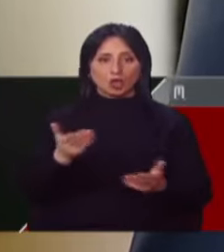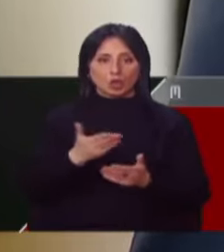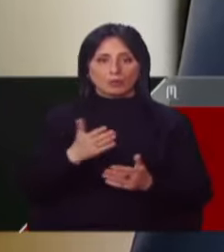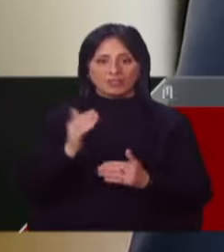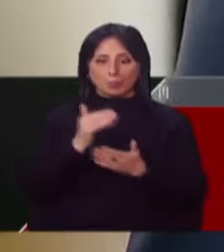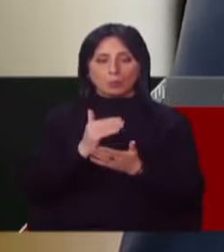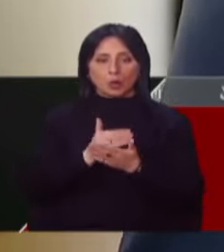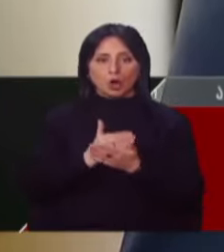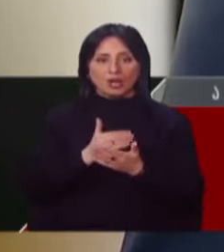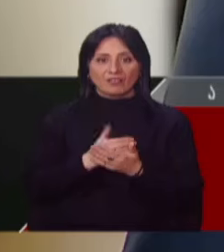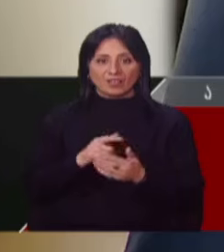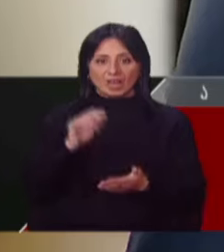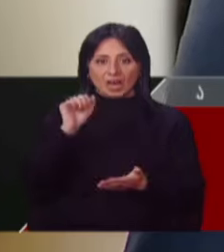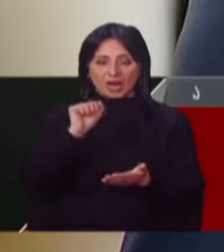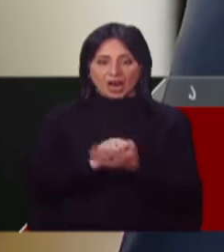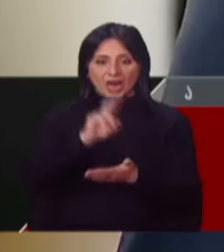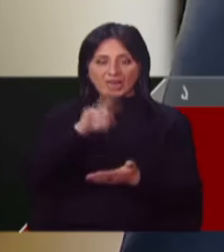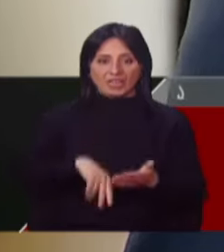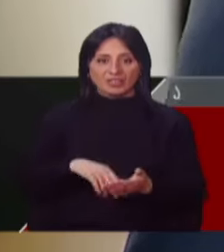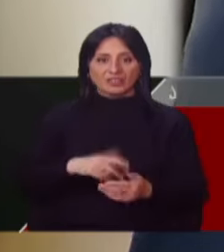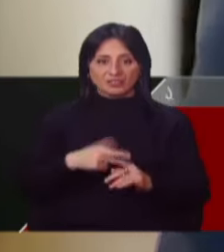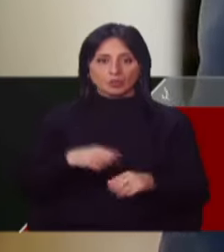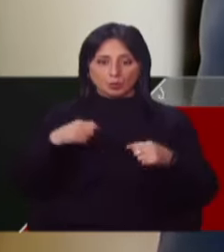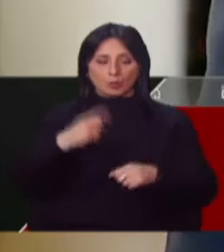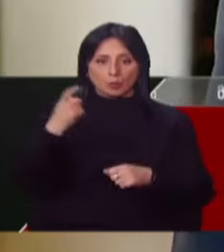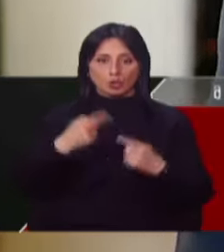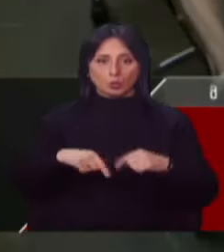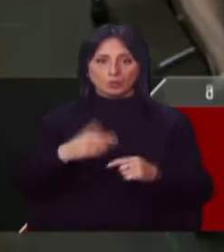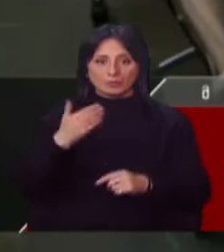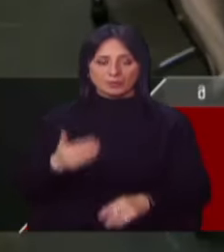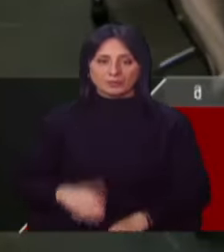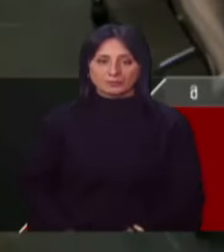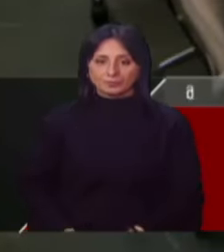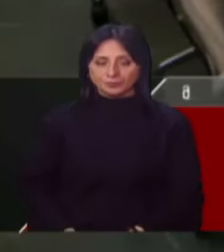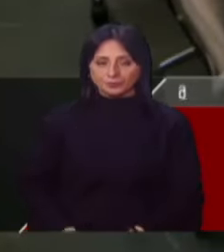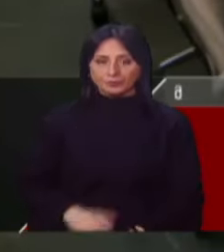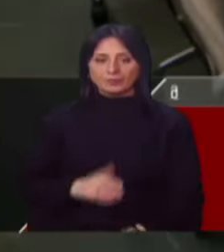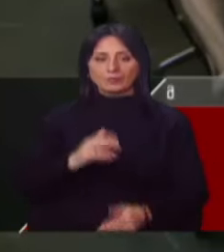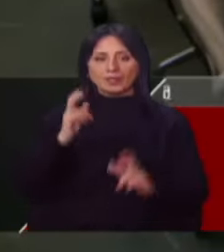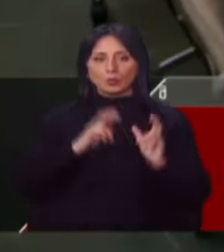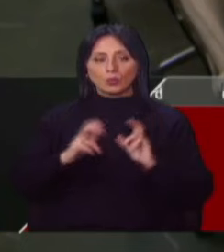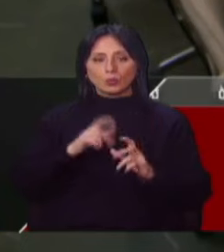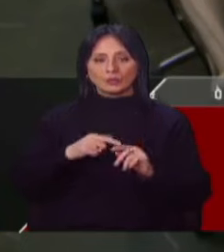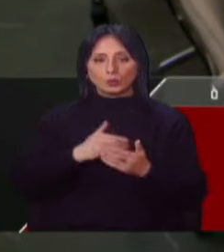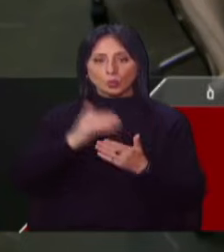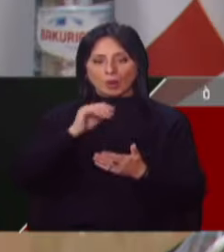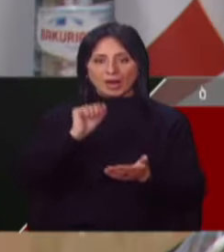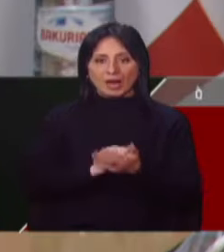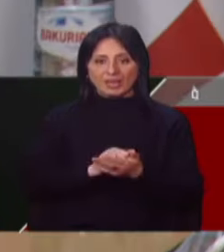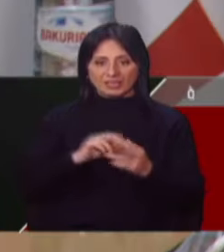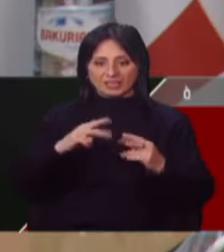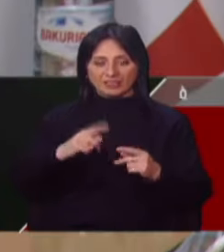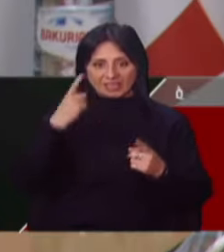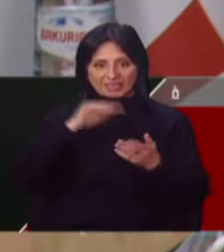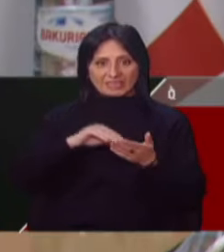რომელთა პროგრამები აკრედიტებული არიან სამშობლოს უფლებამოსილი ორგანოების მიერ. Უმაღლესი განათლების შესახებ კანონში შესატანი ეს ცვლილებები